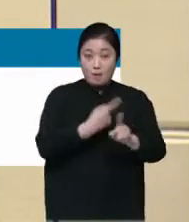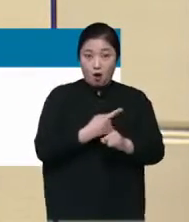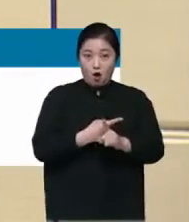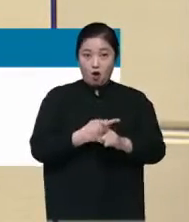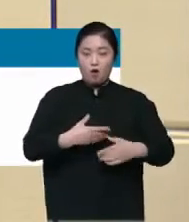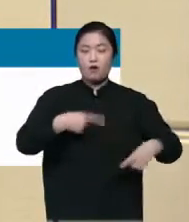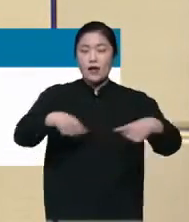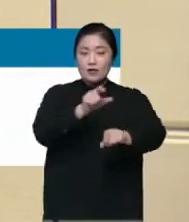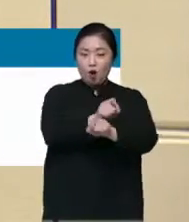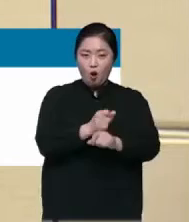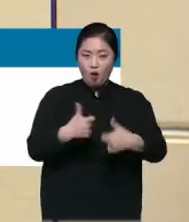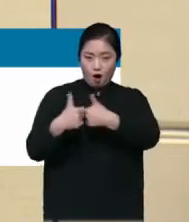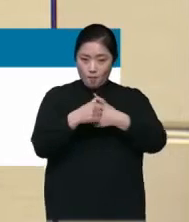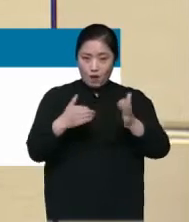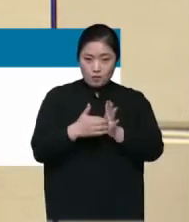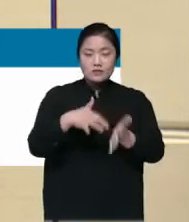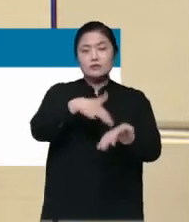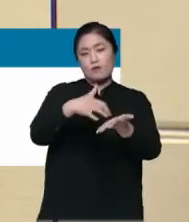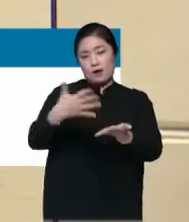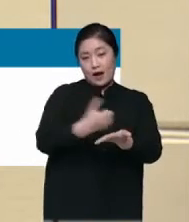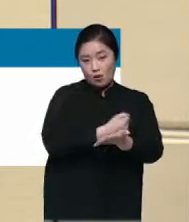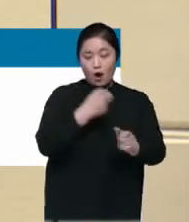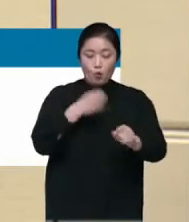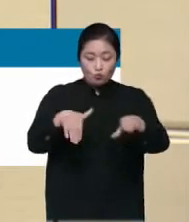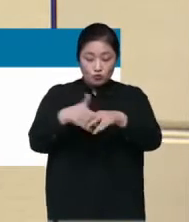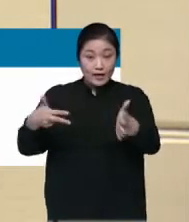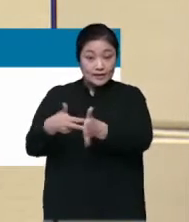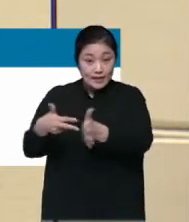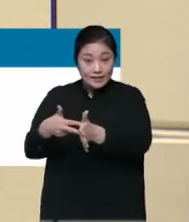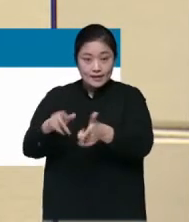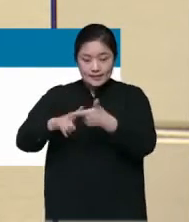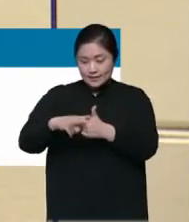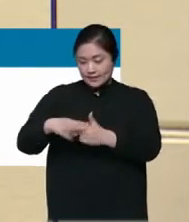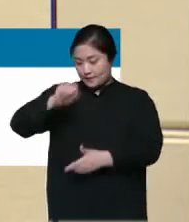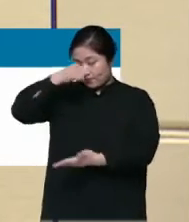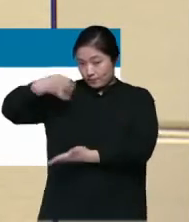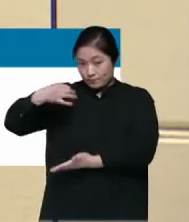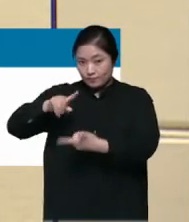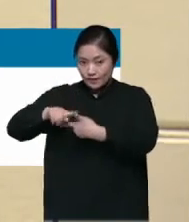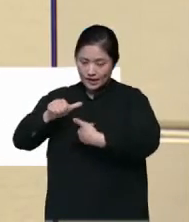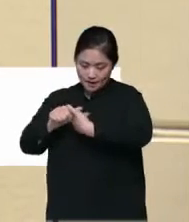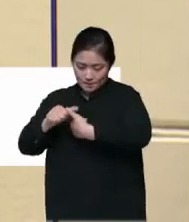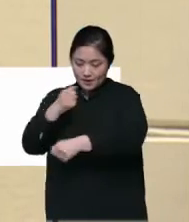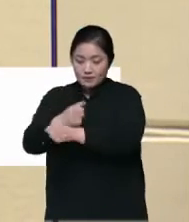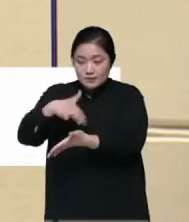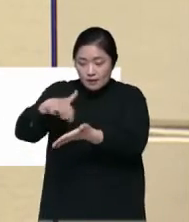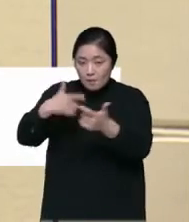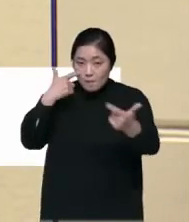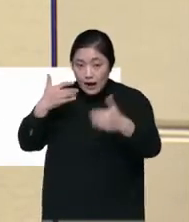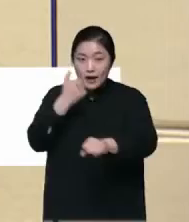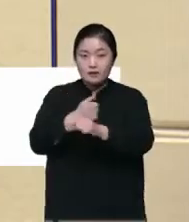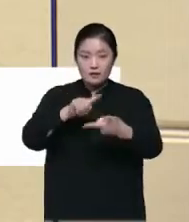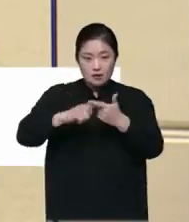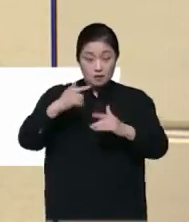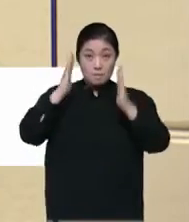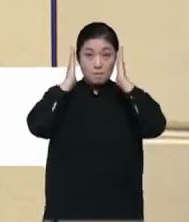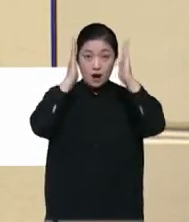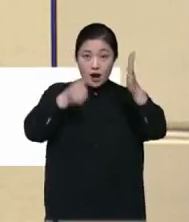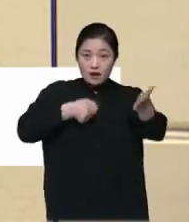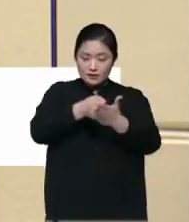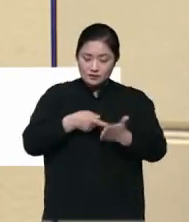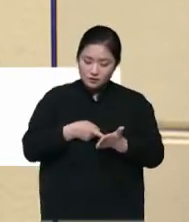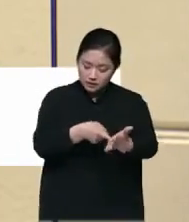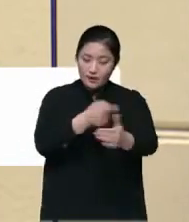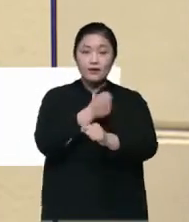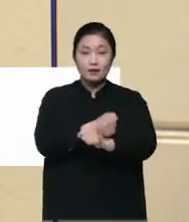정원을 확보하는 일, 문화재단의 기재부와 협의해서 정원을 확보하는 일, 이런 것들의 방향을 세우고 추진해